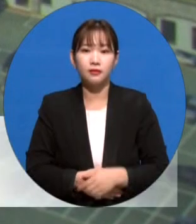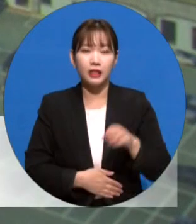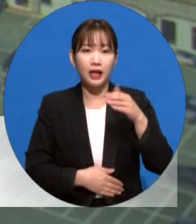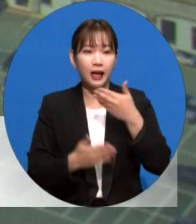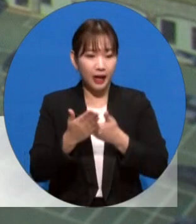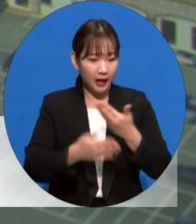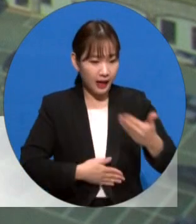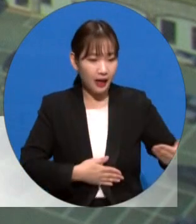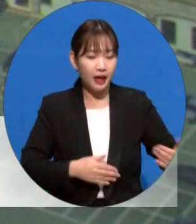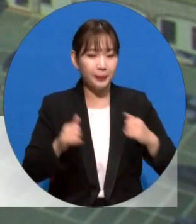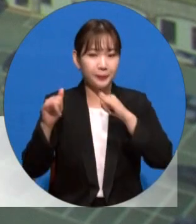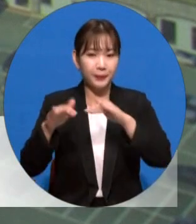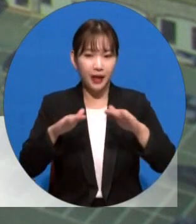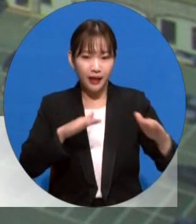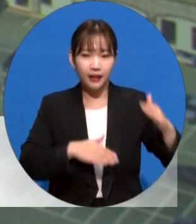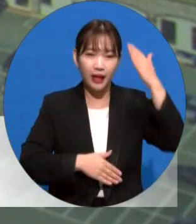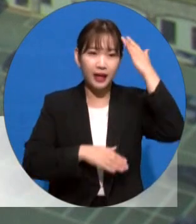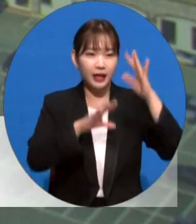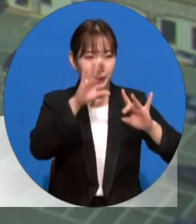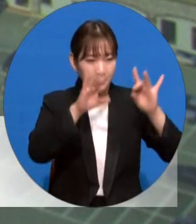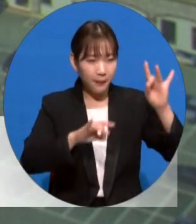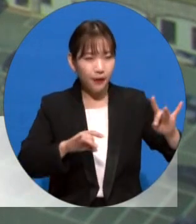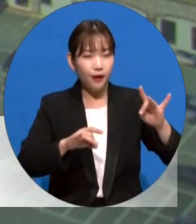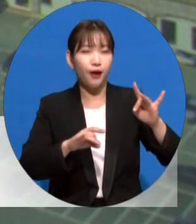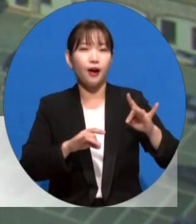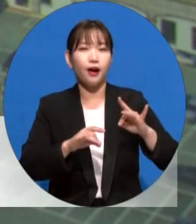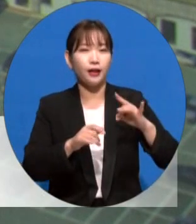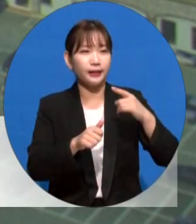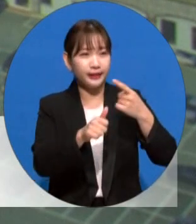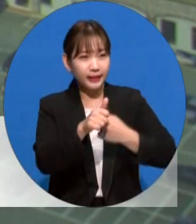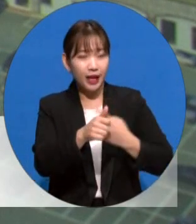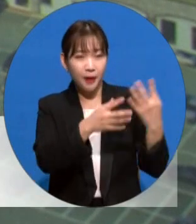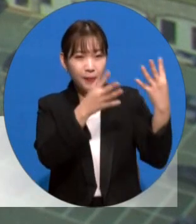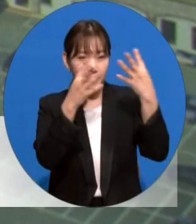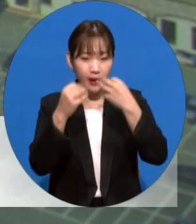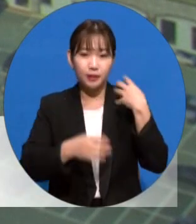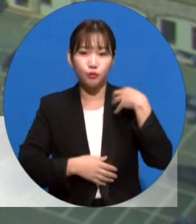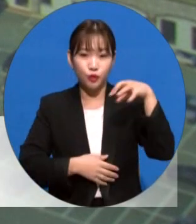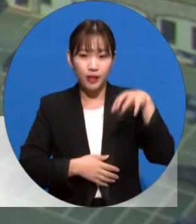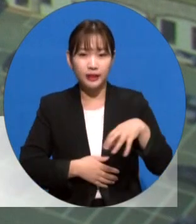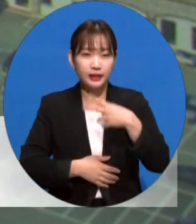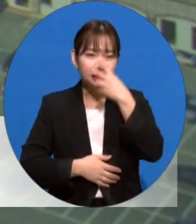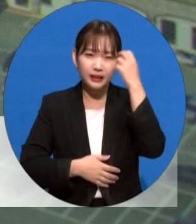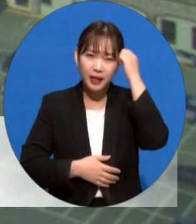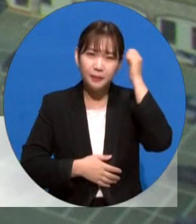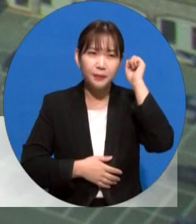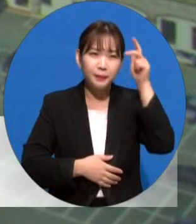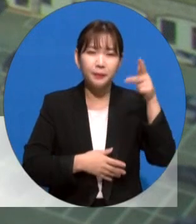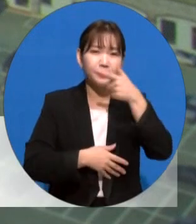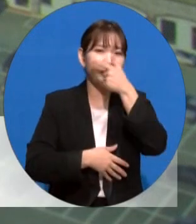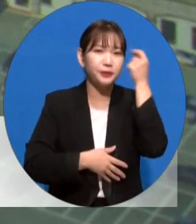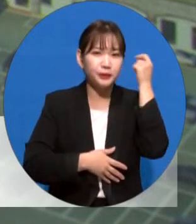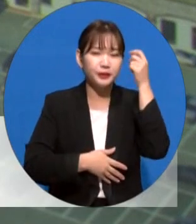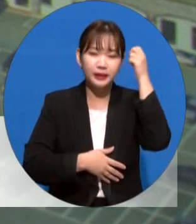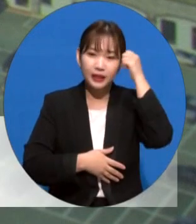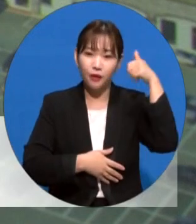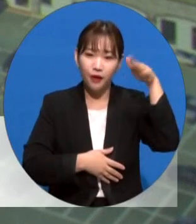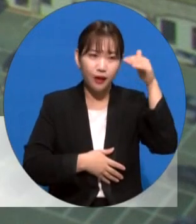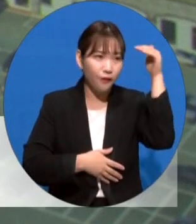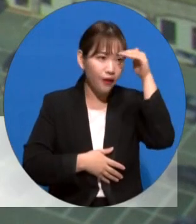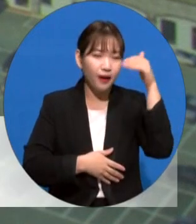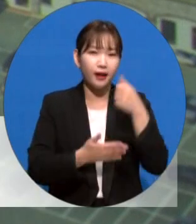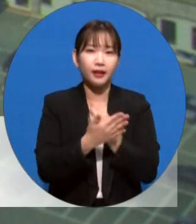강과 바다, 갯벌 등 천혜의 관광 자원을 가진 무안은 숙박 시설이 부족해 그동안 체류형 관광에 아쉬움이